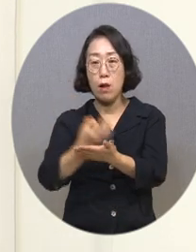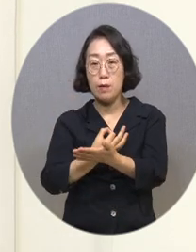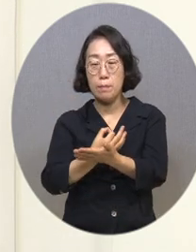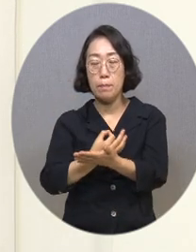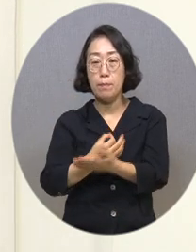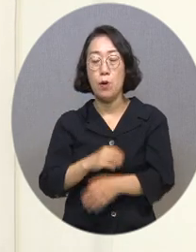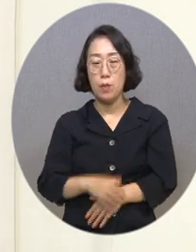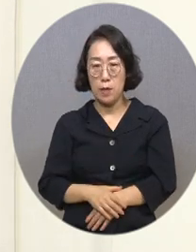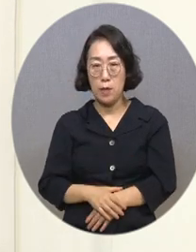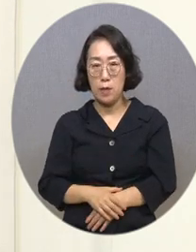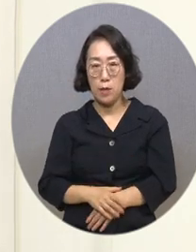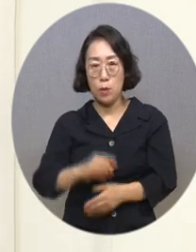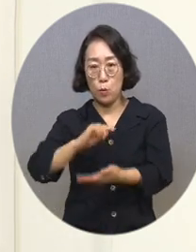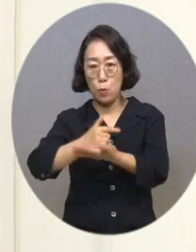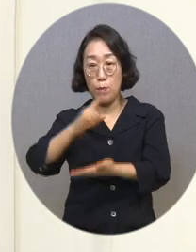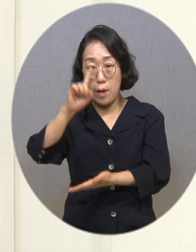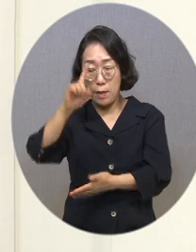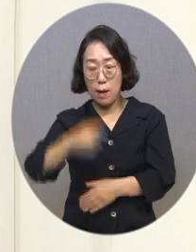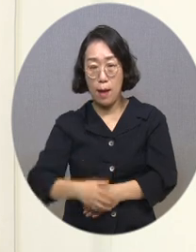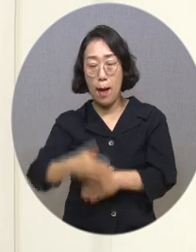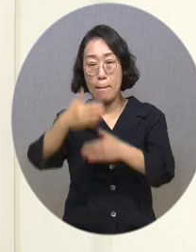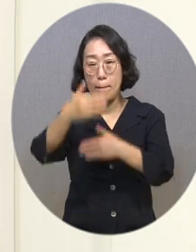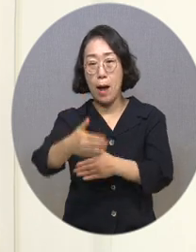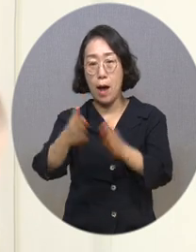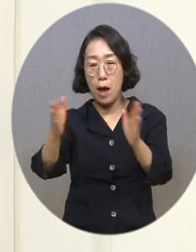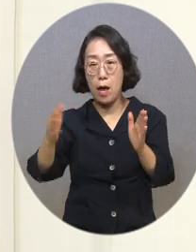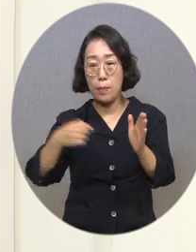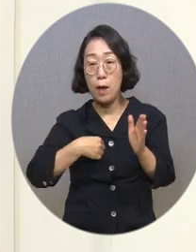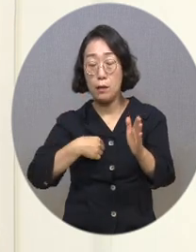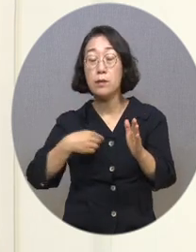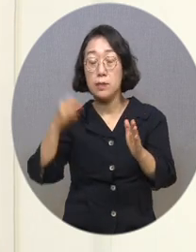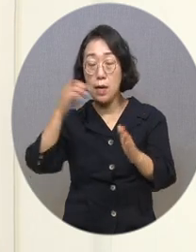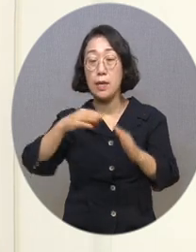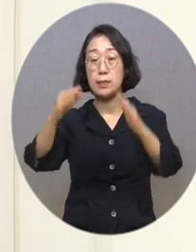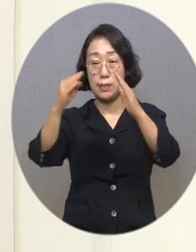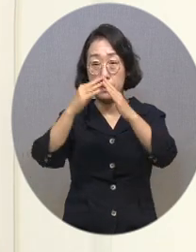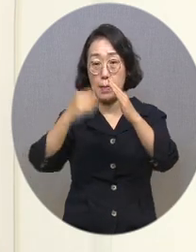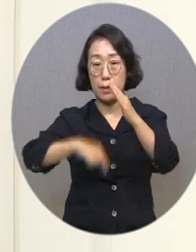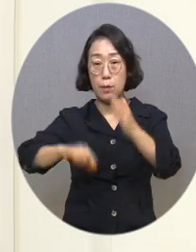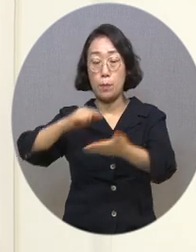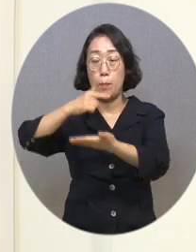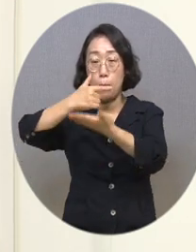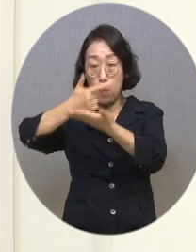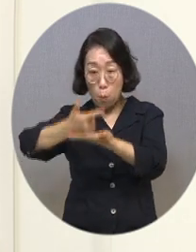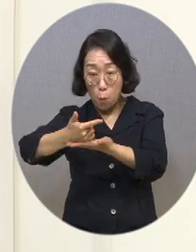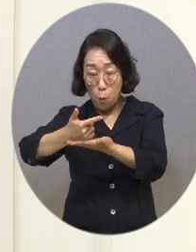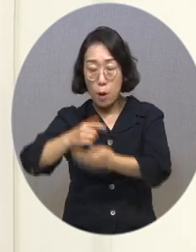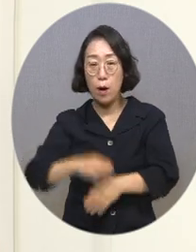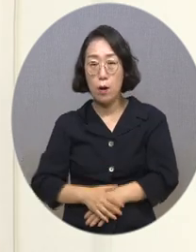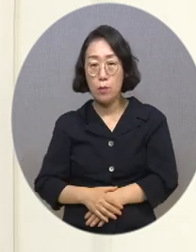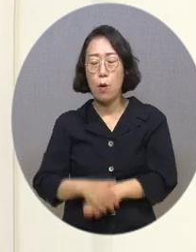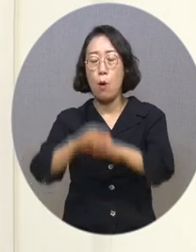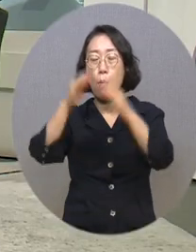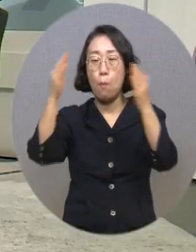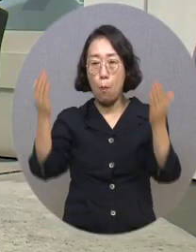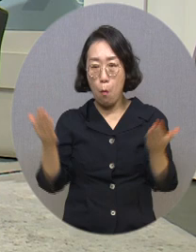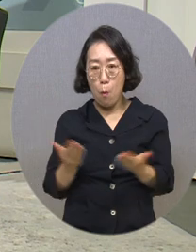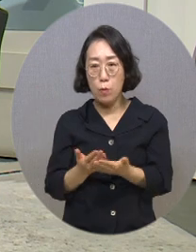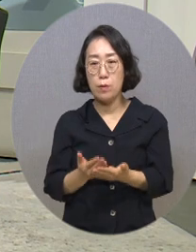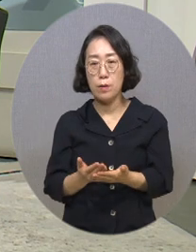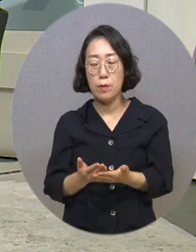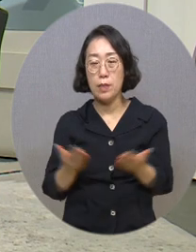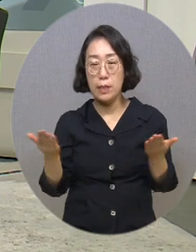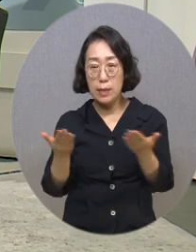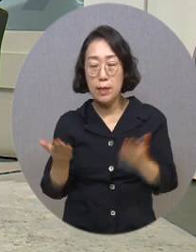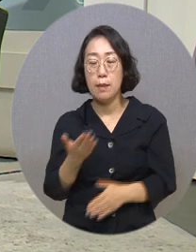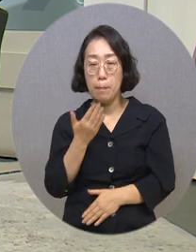노트북 하나로 출발했고요. 방에서 그냥 방에서 노트북 하나만 있으면 모든 일이 다